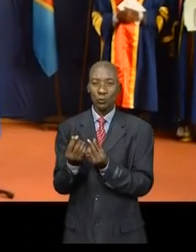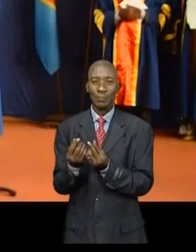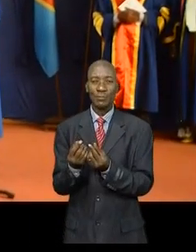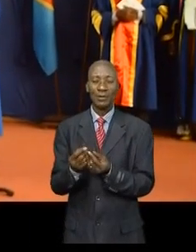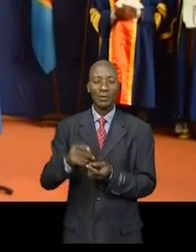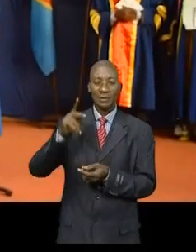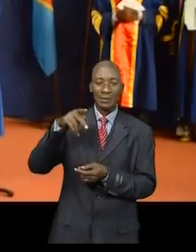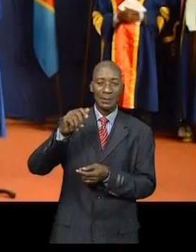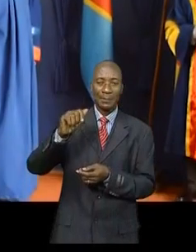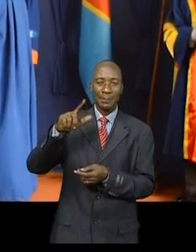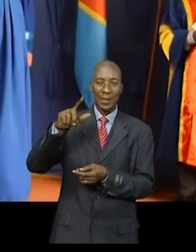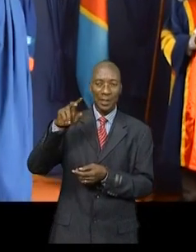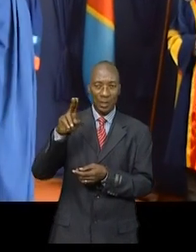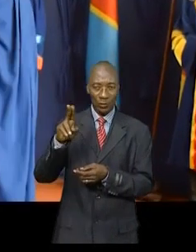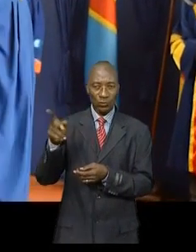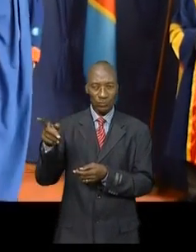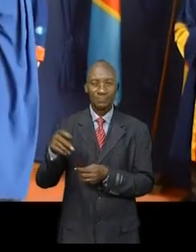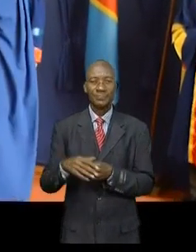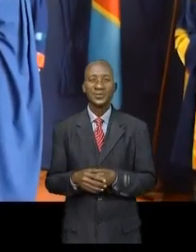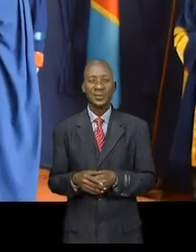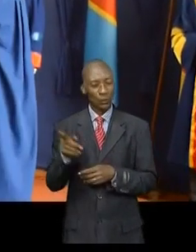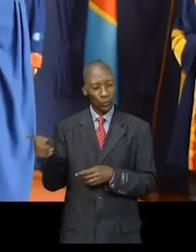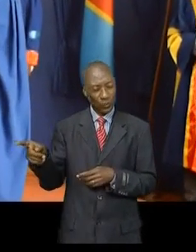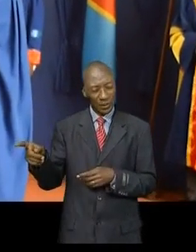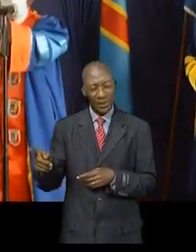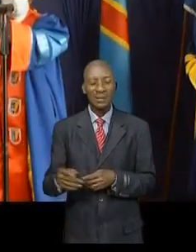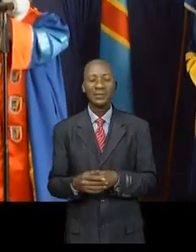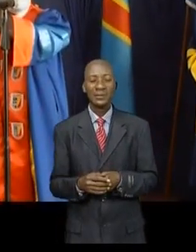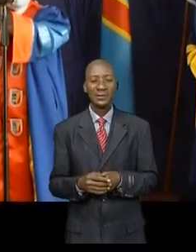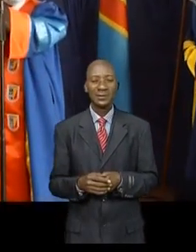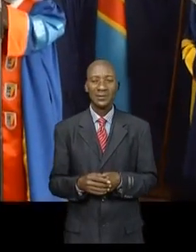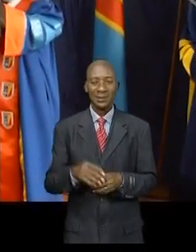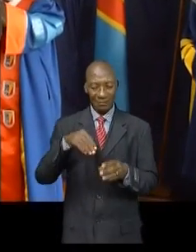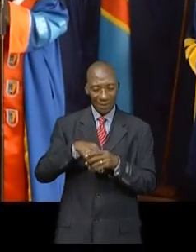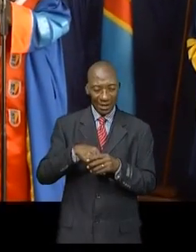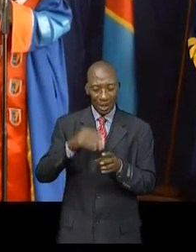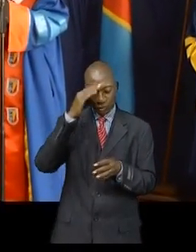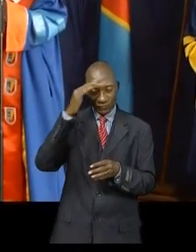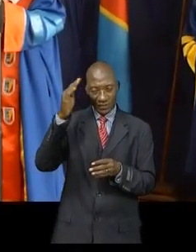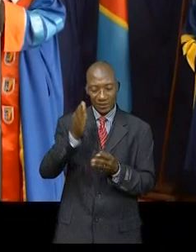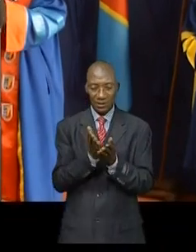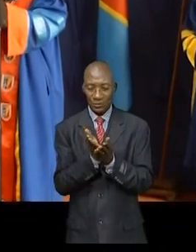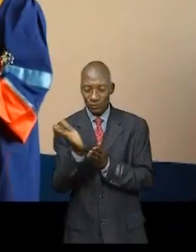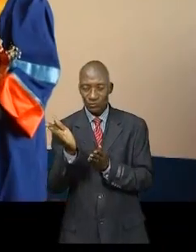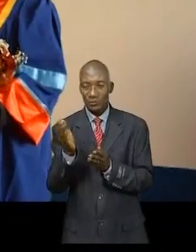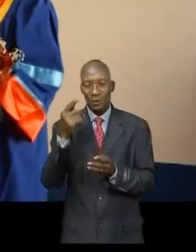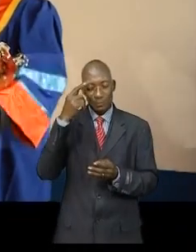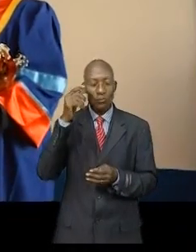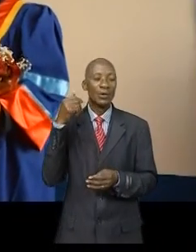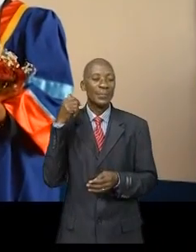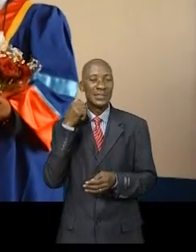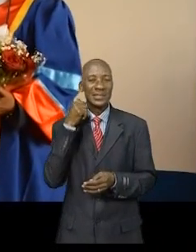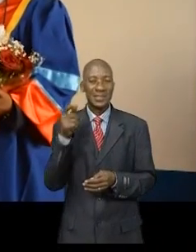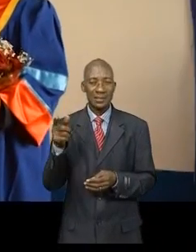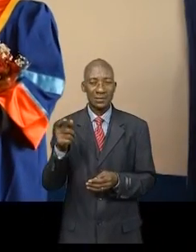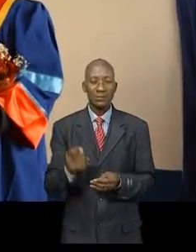avec la qualité de professeur docteur à la faculté de médecine comme spécialité la neuropsychiatrie. On